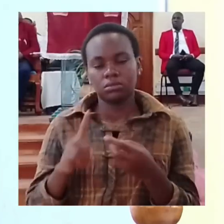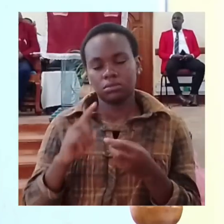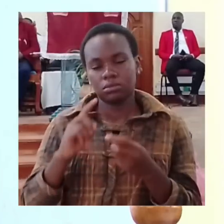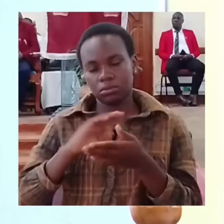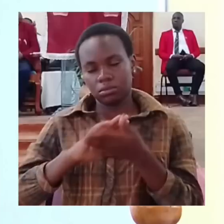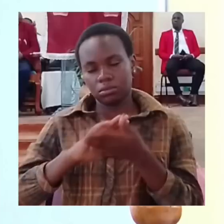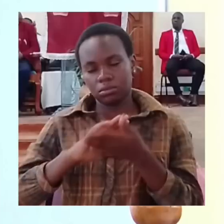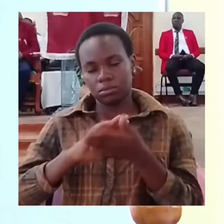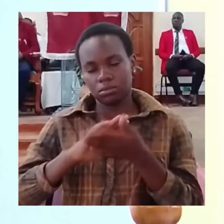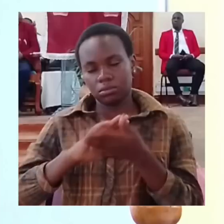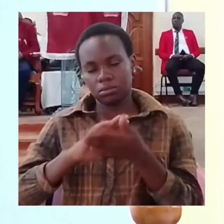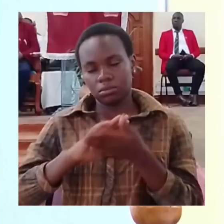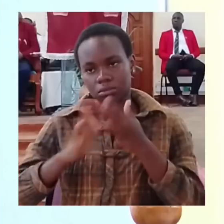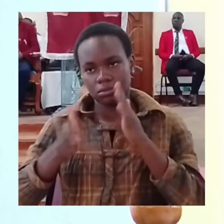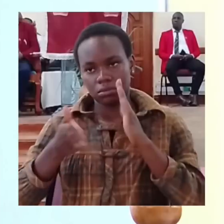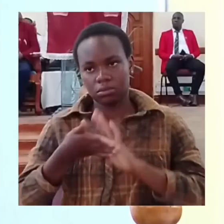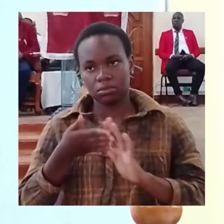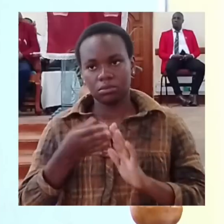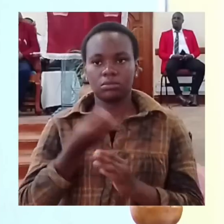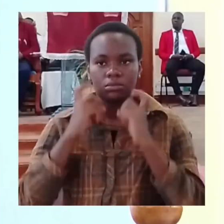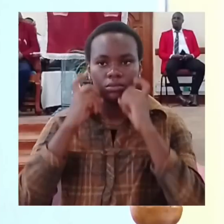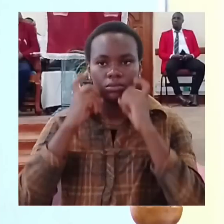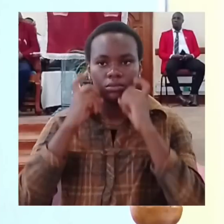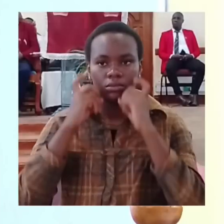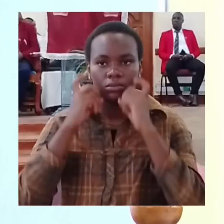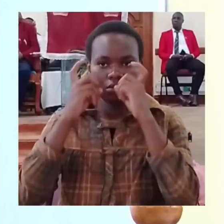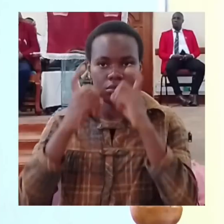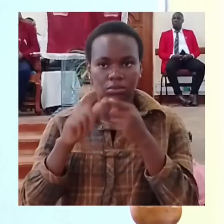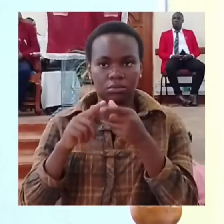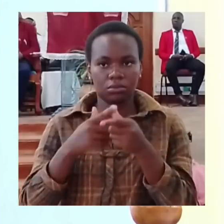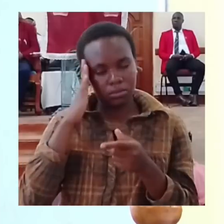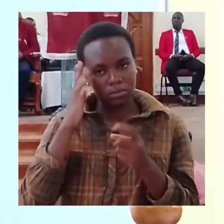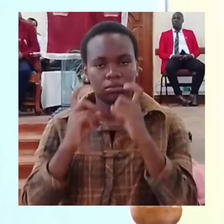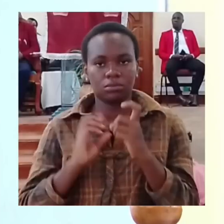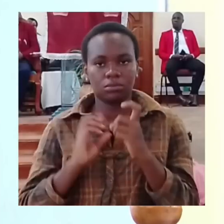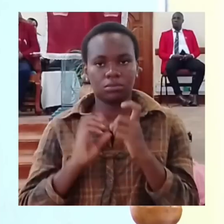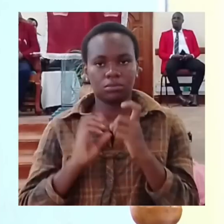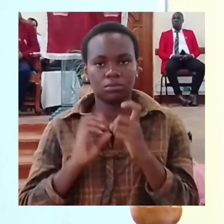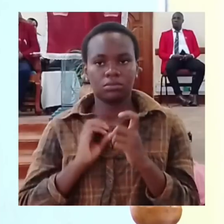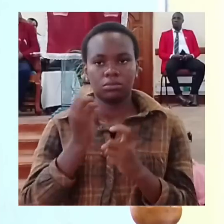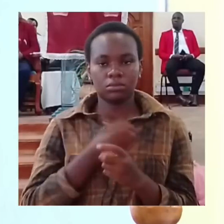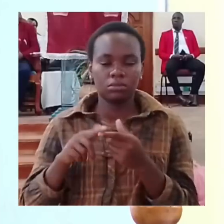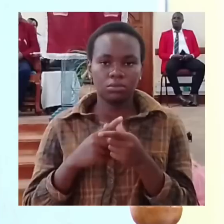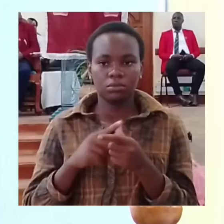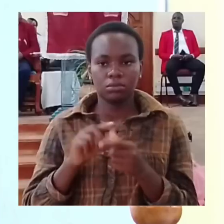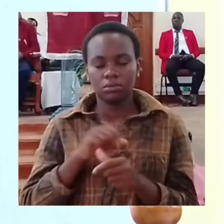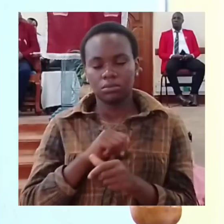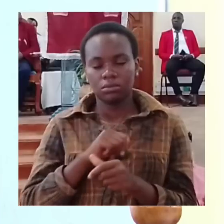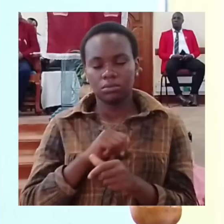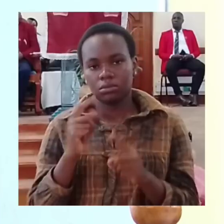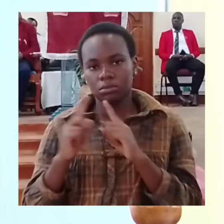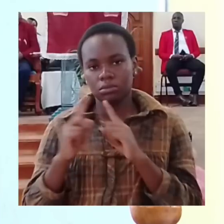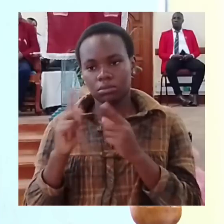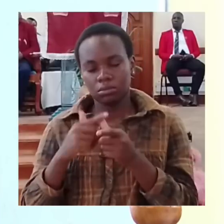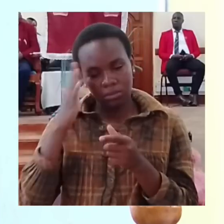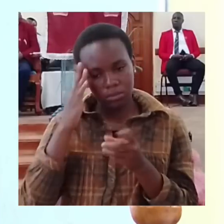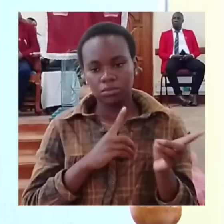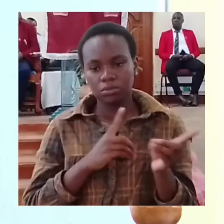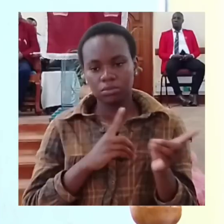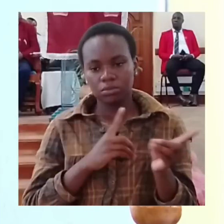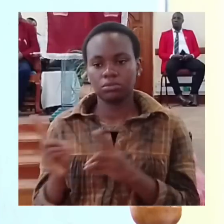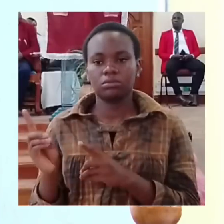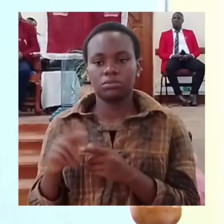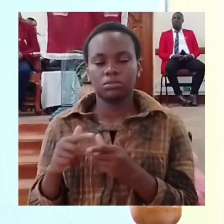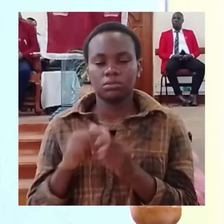repent of our sins. Tuamenya mehia maitũ, tutikaheane ũrugarĩ wa kwĩrana onawe ũragĩka.